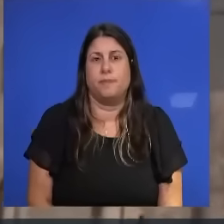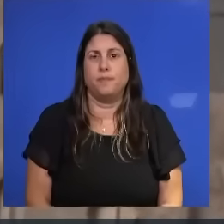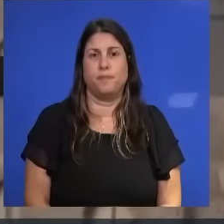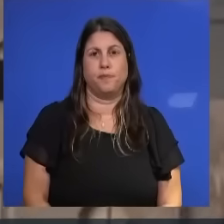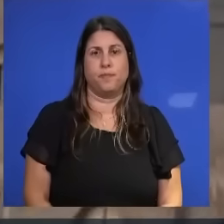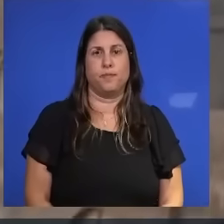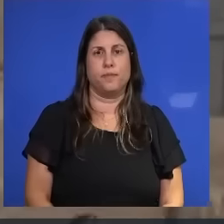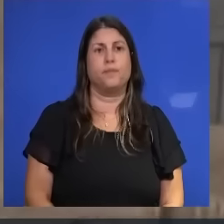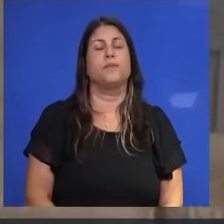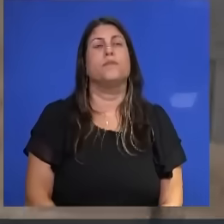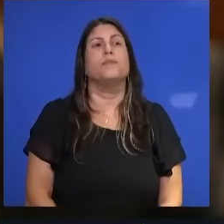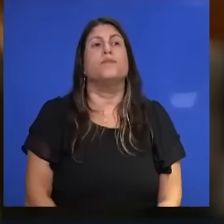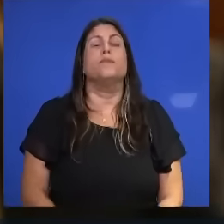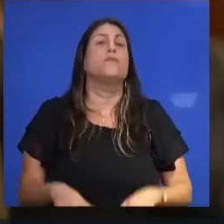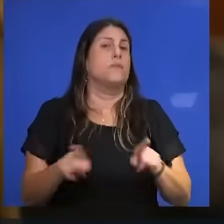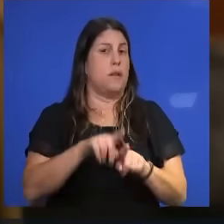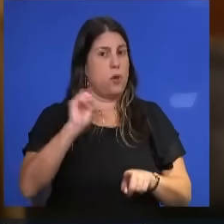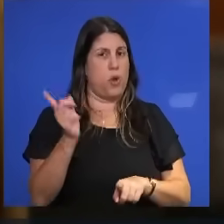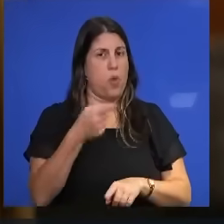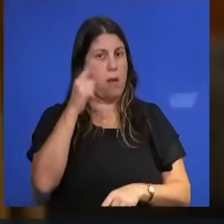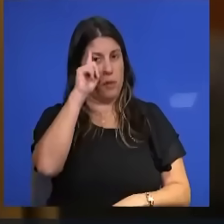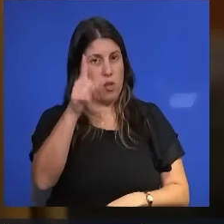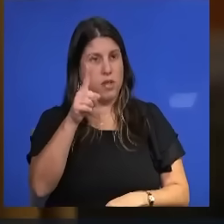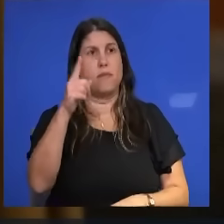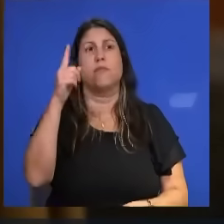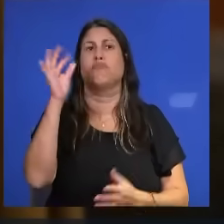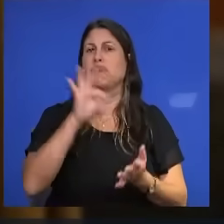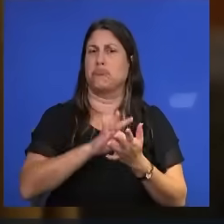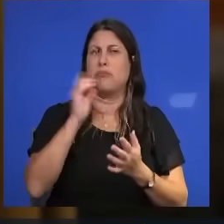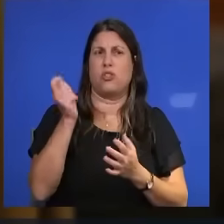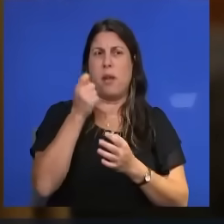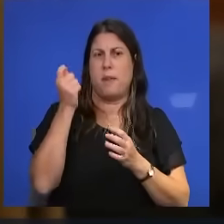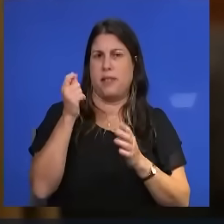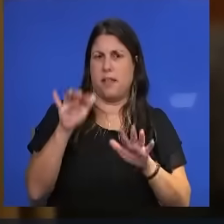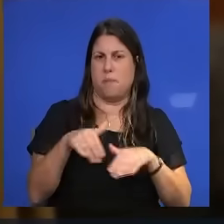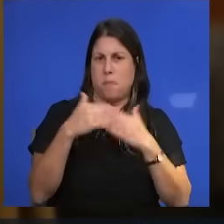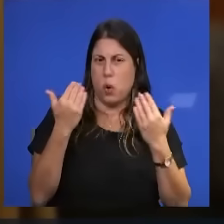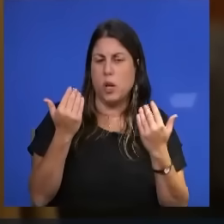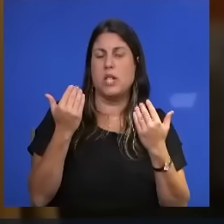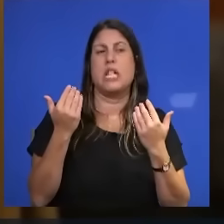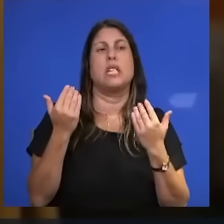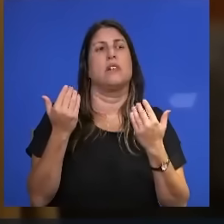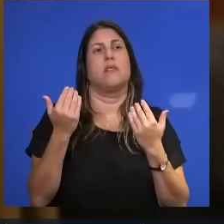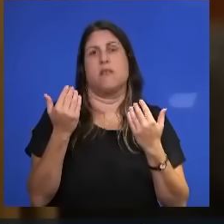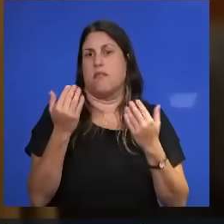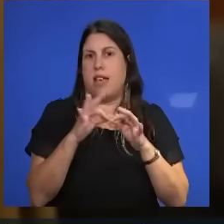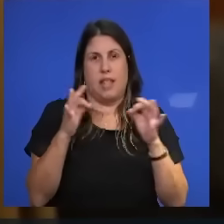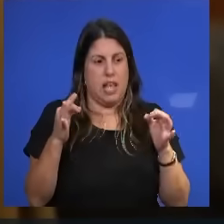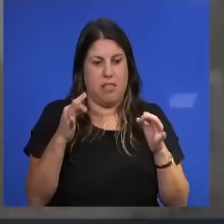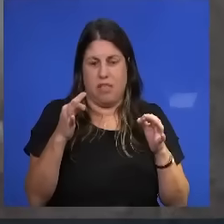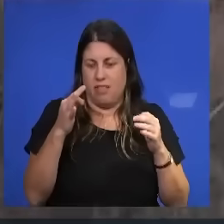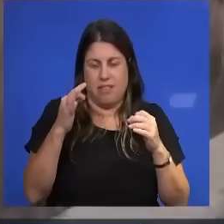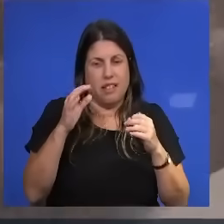כמו שכולם יודעים, מיום שבת בבוקר, התחיל אחד הימים הכי שחורים בתולדות מדינת ישראל